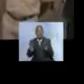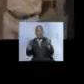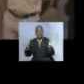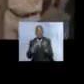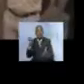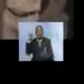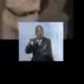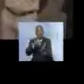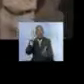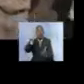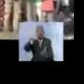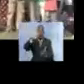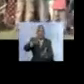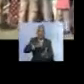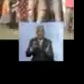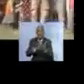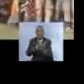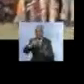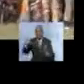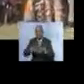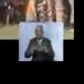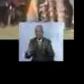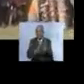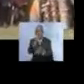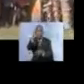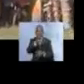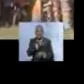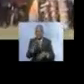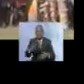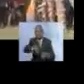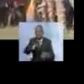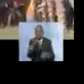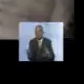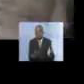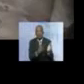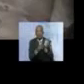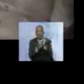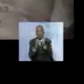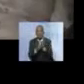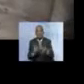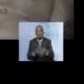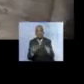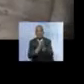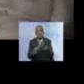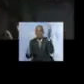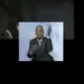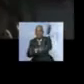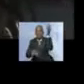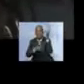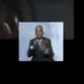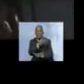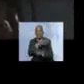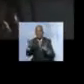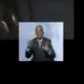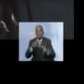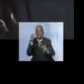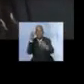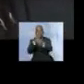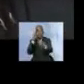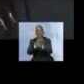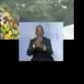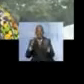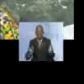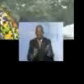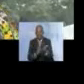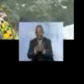1064 élèves du lycée Bada de Tieningboui et ceux des autres établissements de la région du Béré à prôner la culture du travail